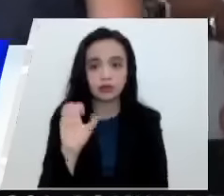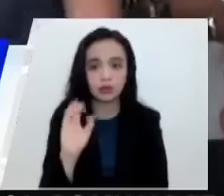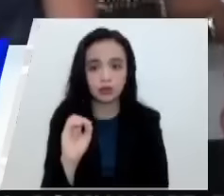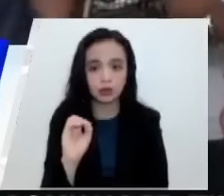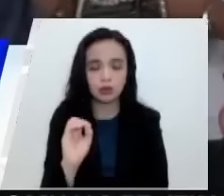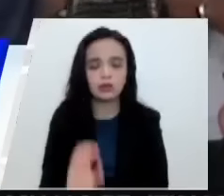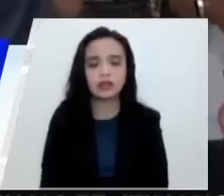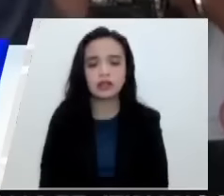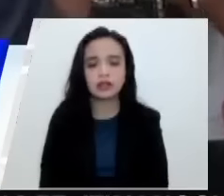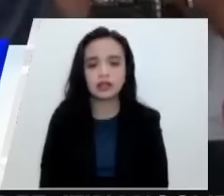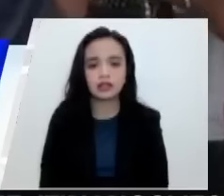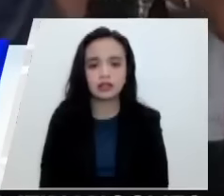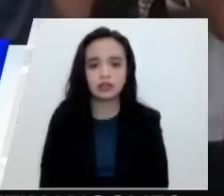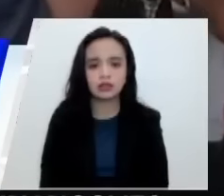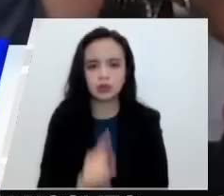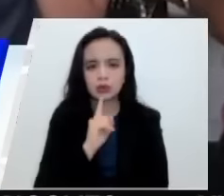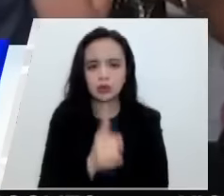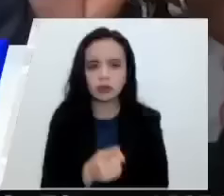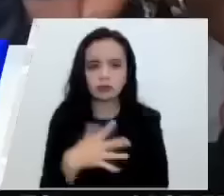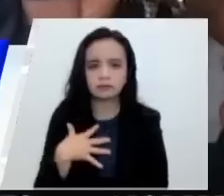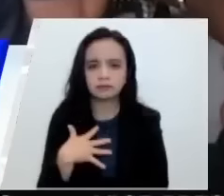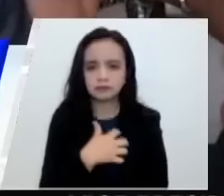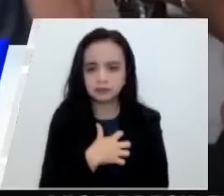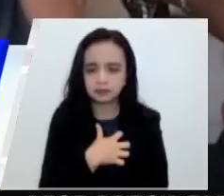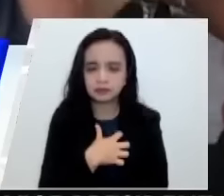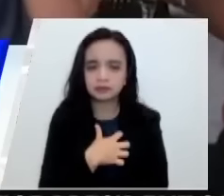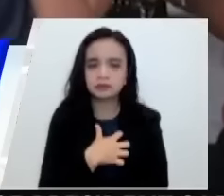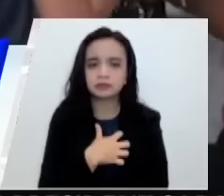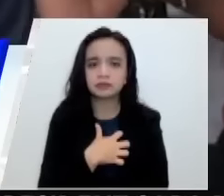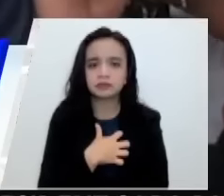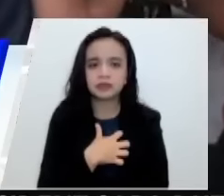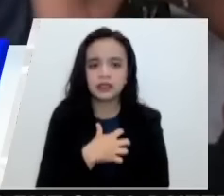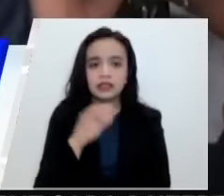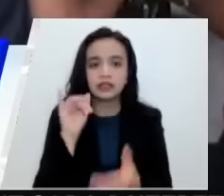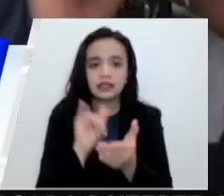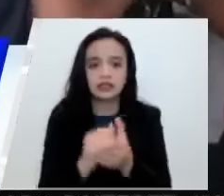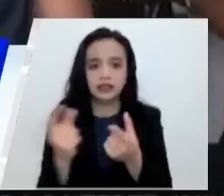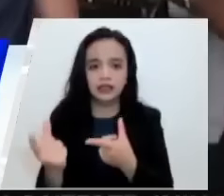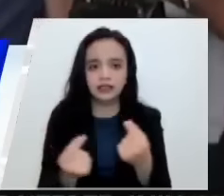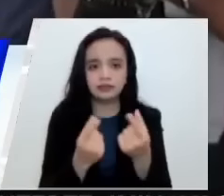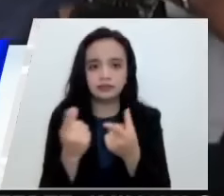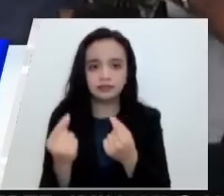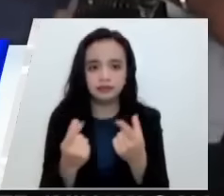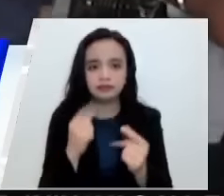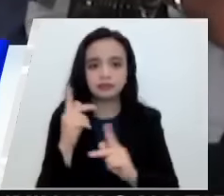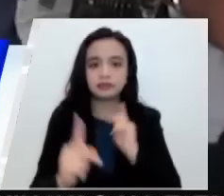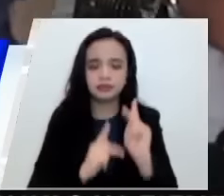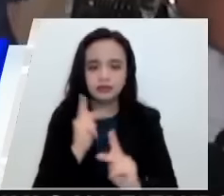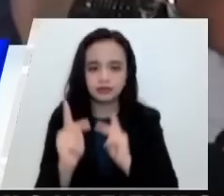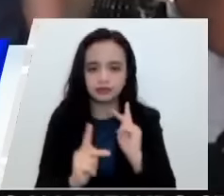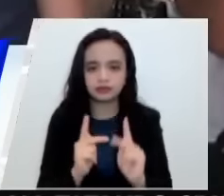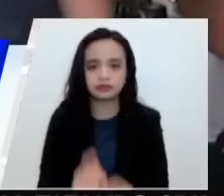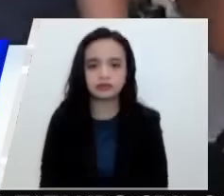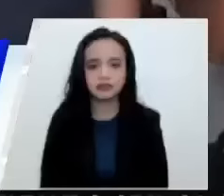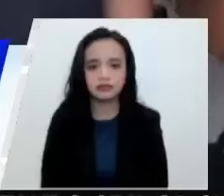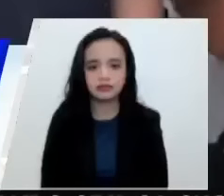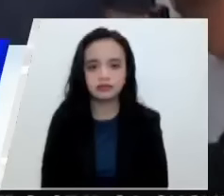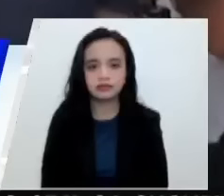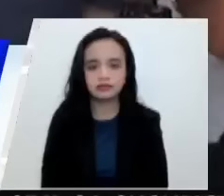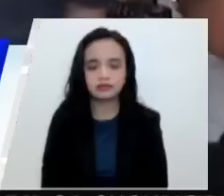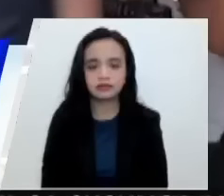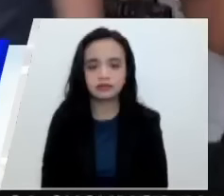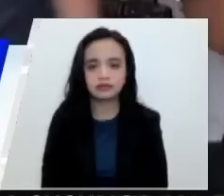nakakasama ng loob na ginaganon yung mga tao na